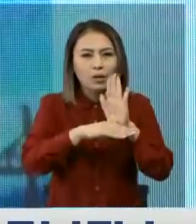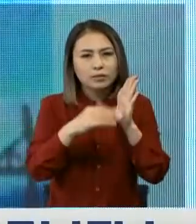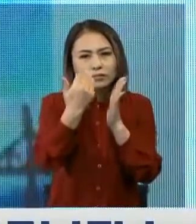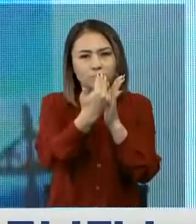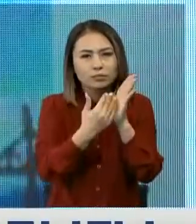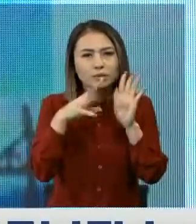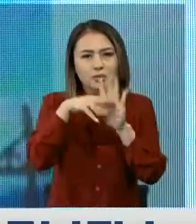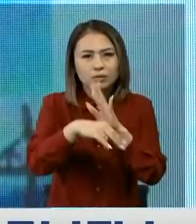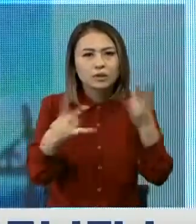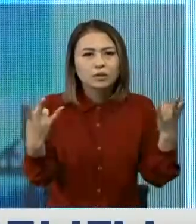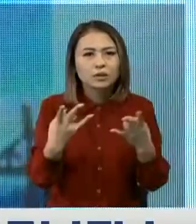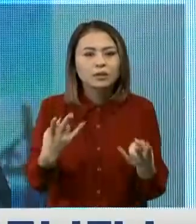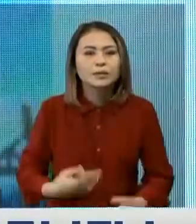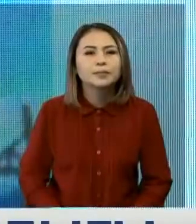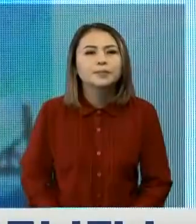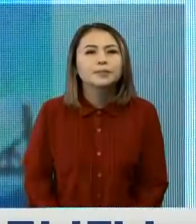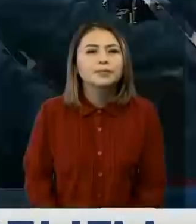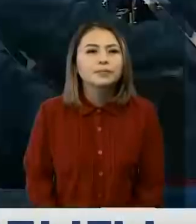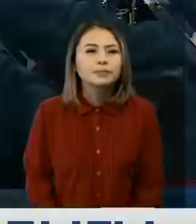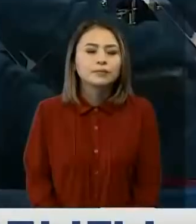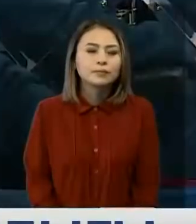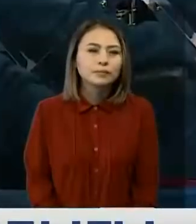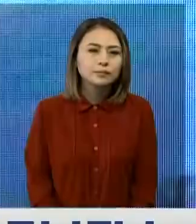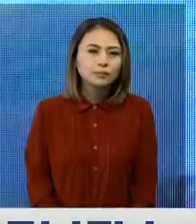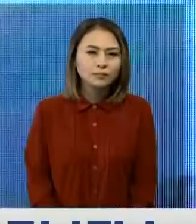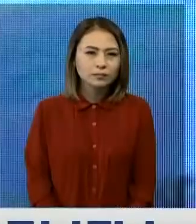енгізу керек деген ұсыныс айтылды.